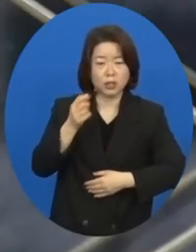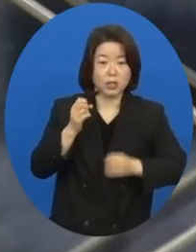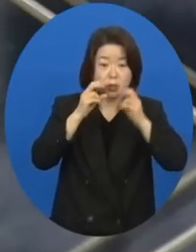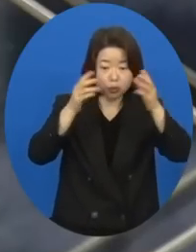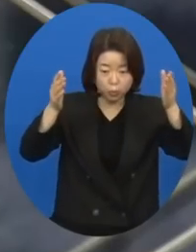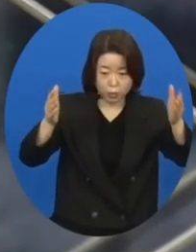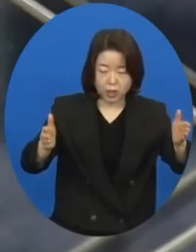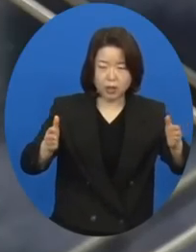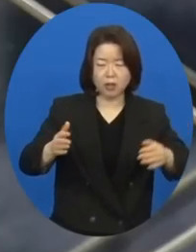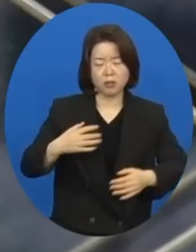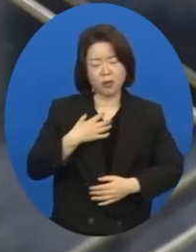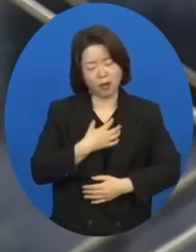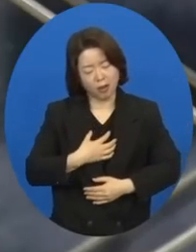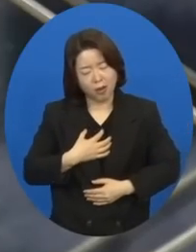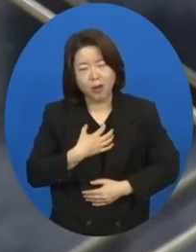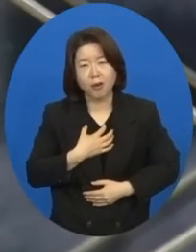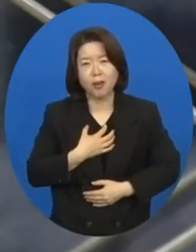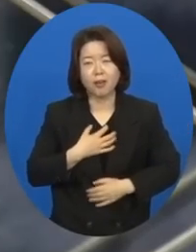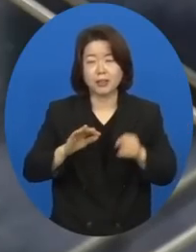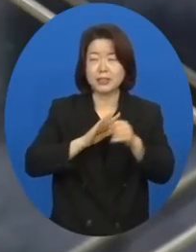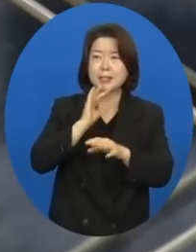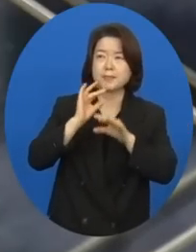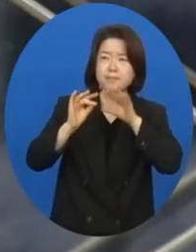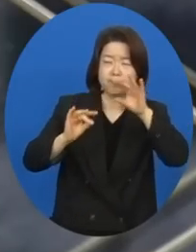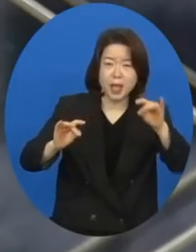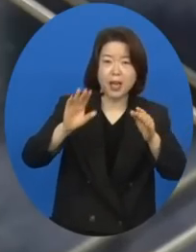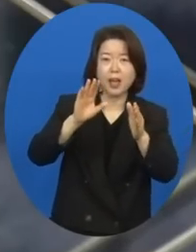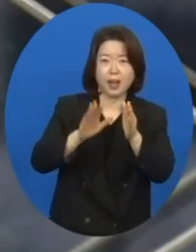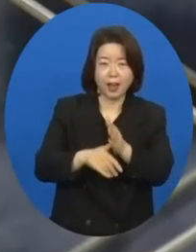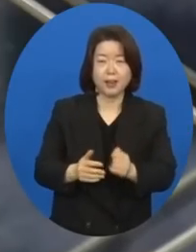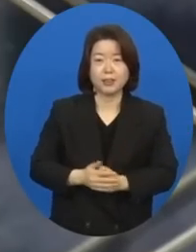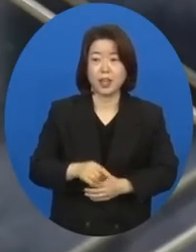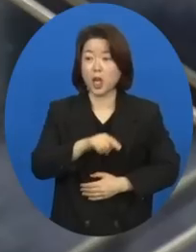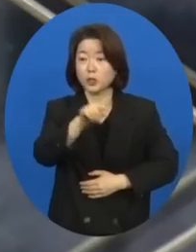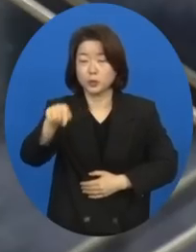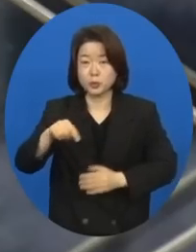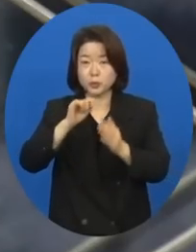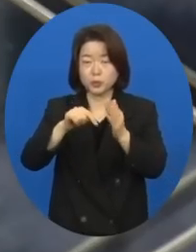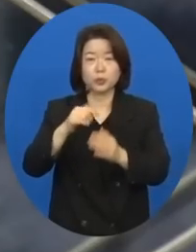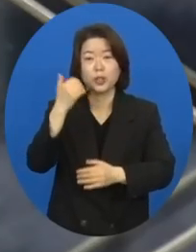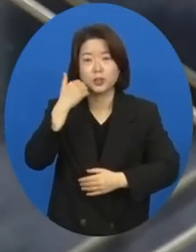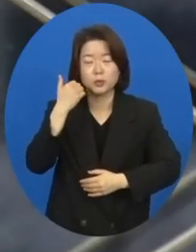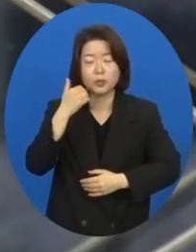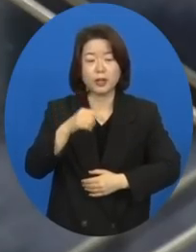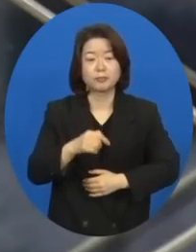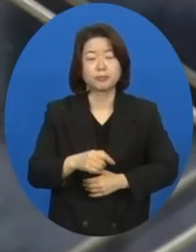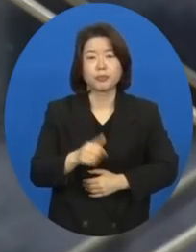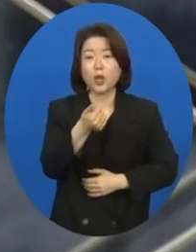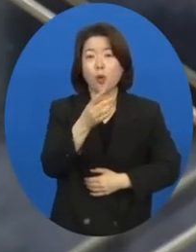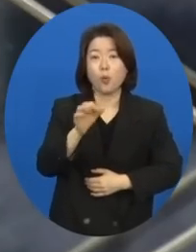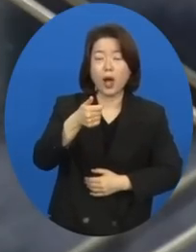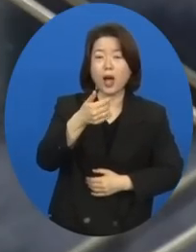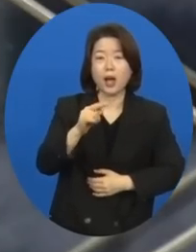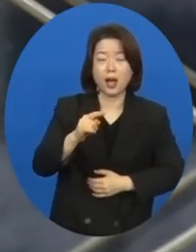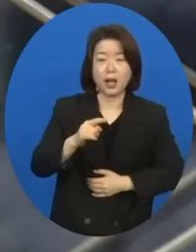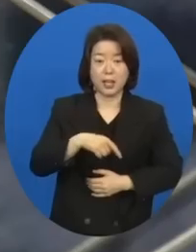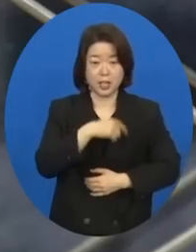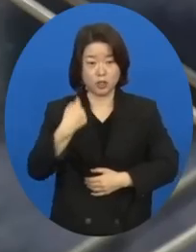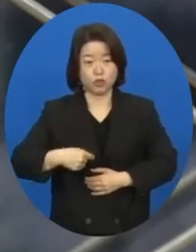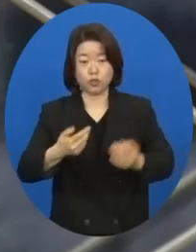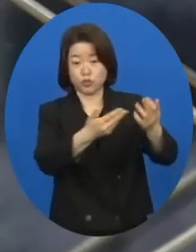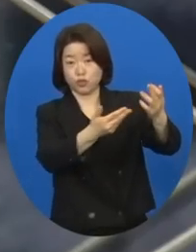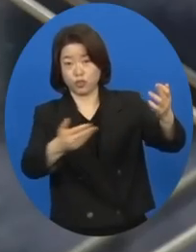괴롭더라고요. 근데 그렇게 마음이 메말라 갔을 때 기간 중에 한 번은 황하강이 내려다 보이는 언덕 위에 올라간 적이